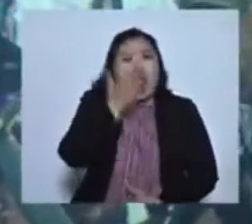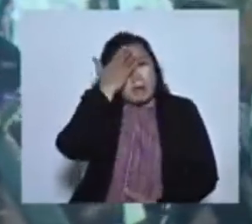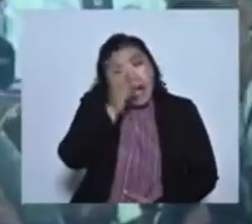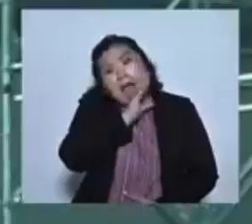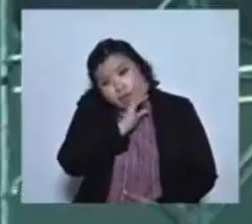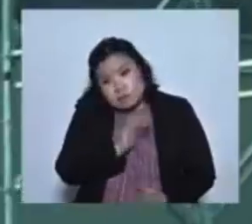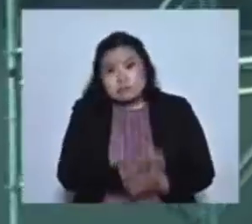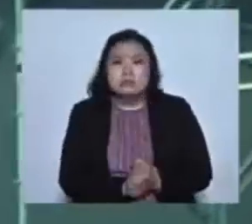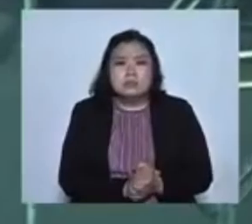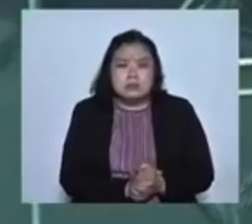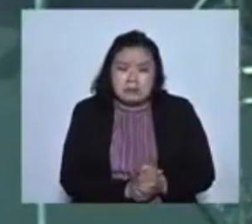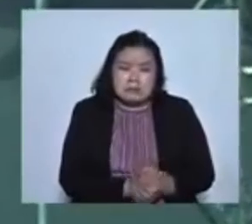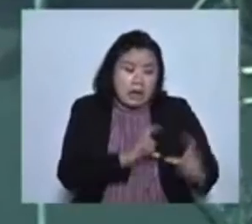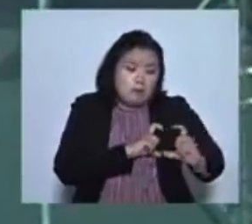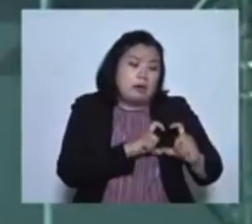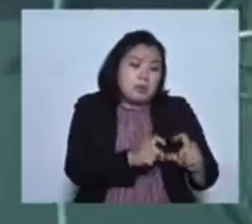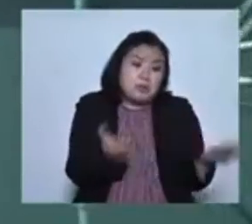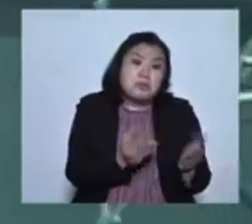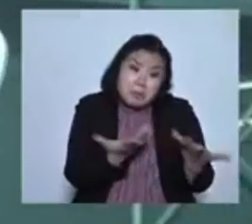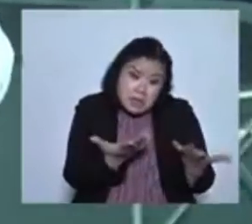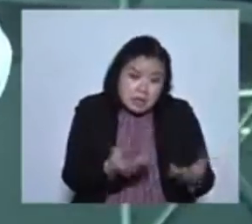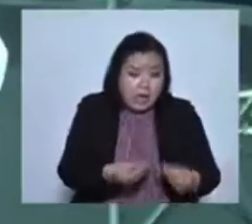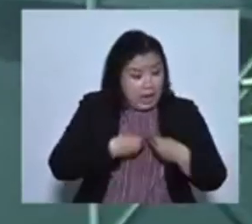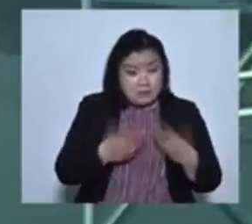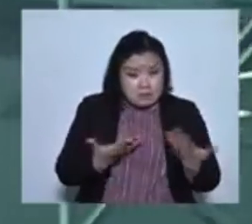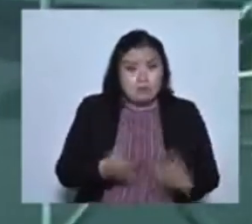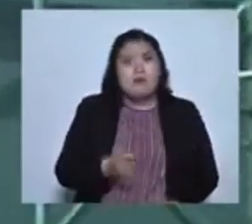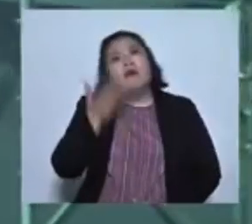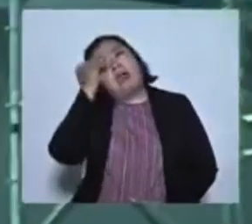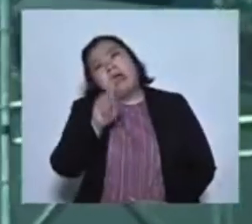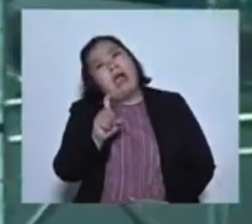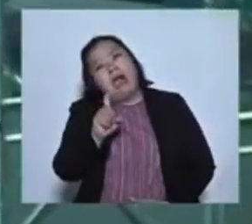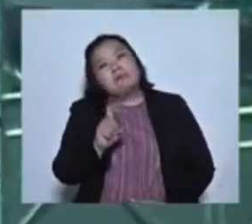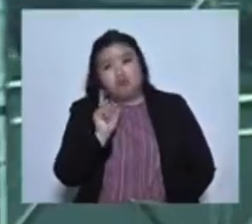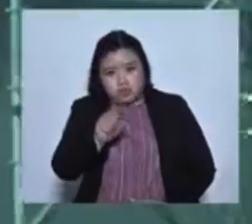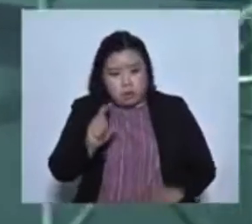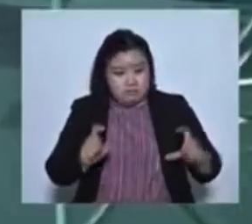นี้ไม่ให้กำลังใจให้กันและกันไปไม่ได้หรอกครับเติมใจให้กัน